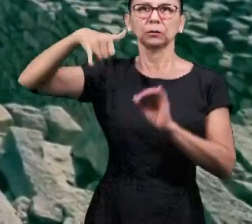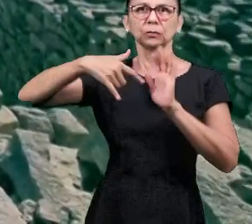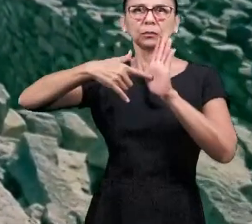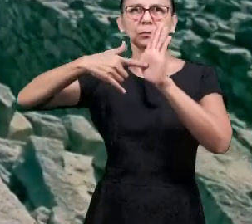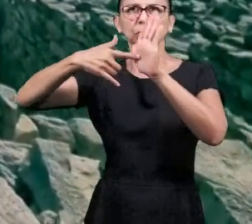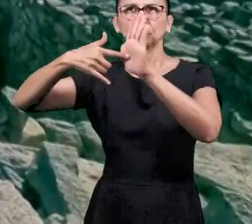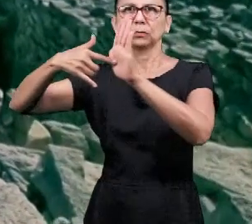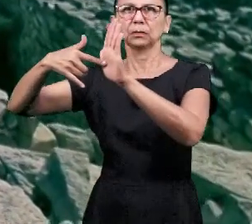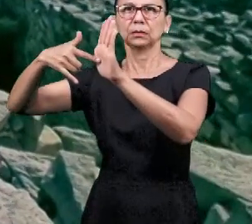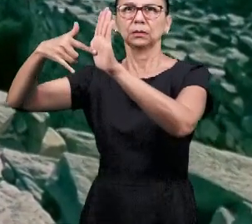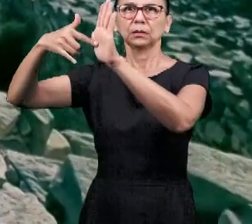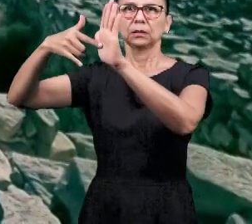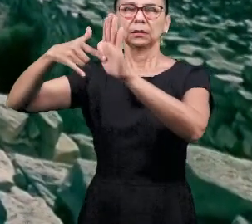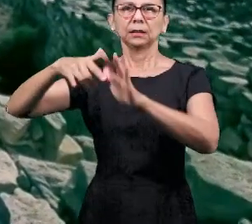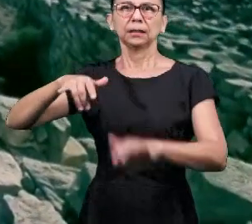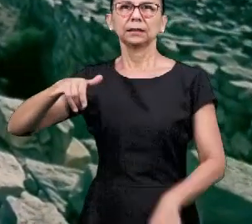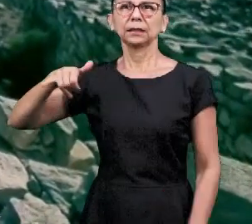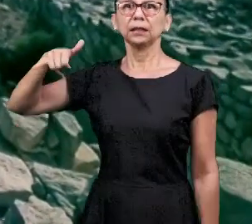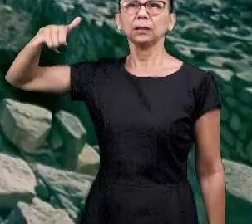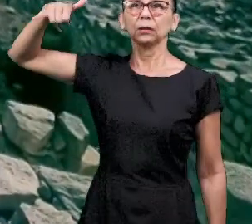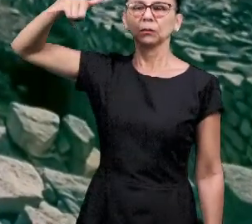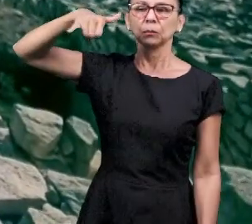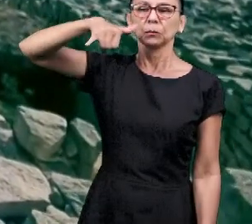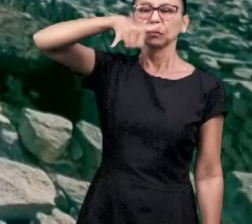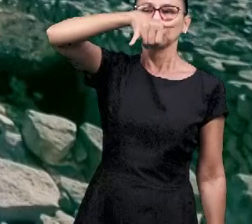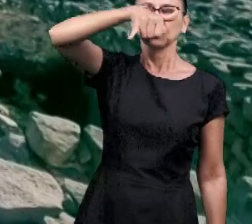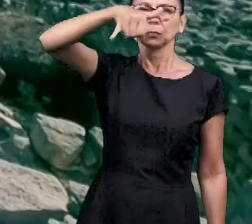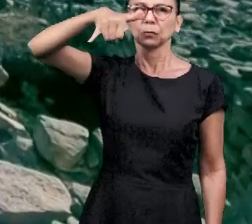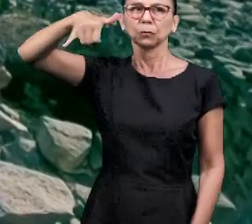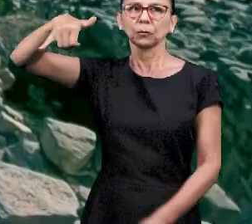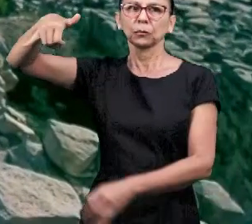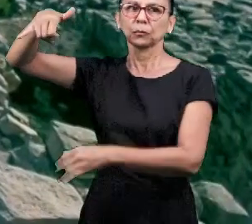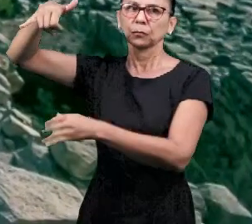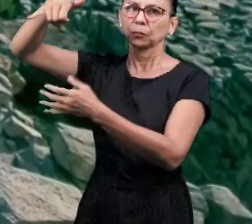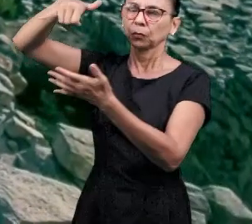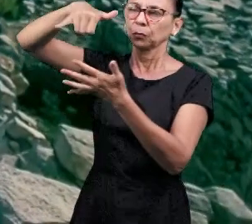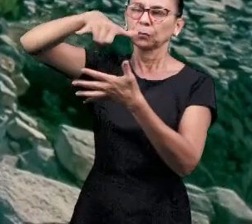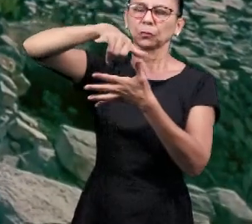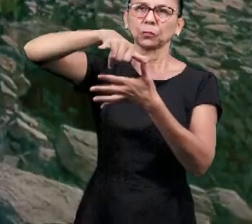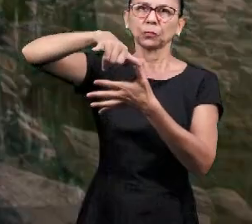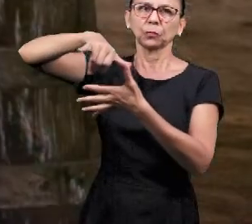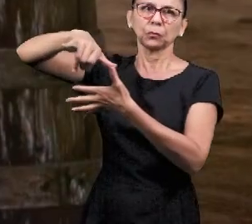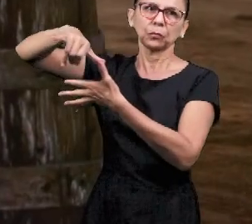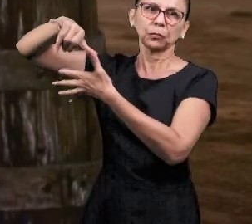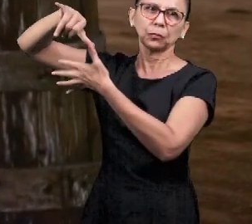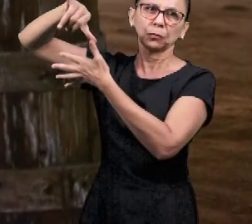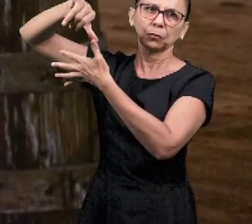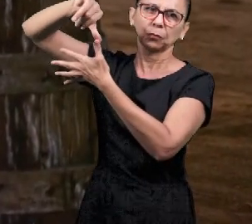qui est une ville où on trouve aujourd'hui beaucoup d'informations archéologiques.